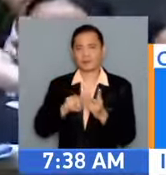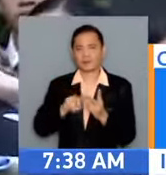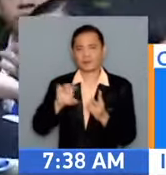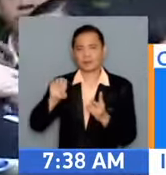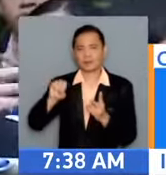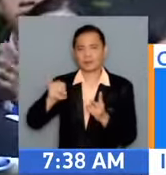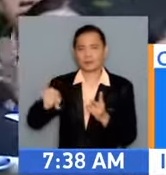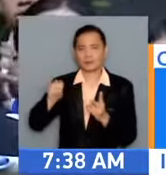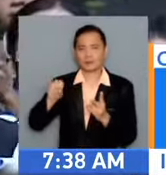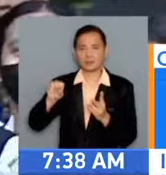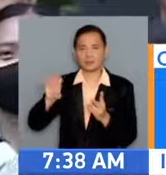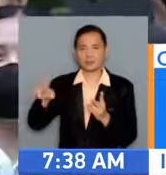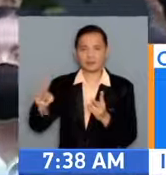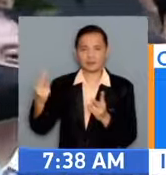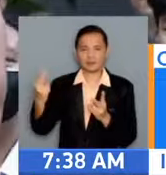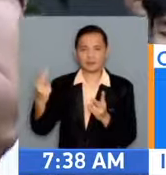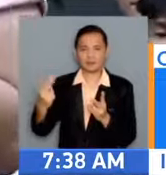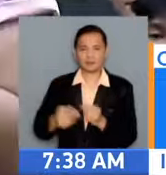Joseph.